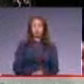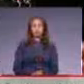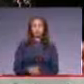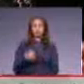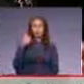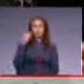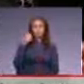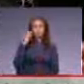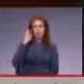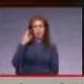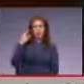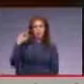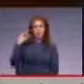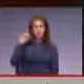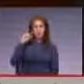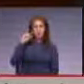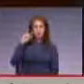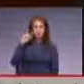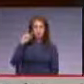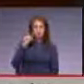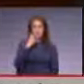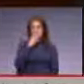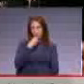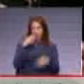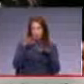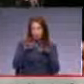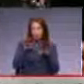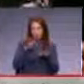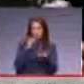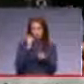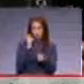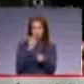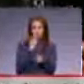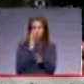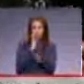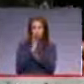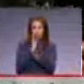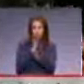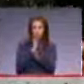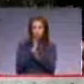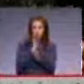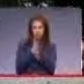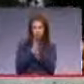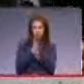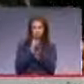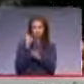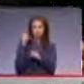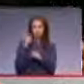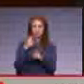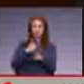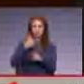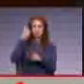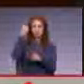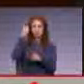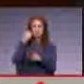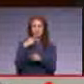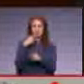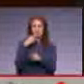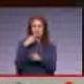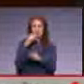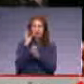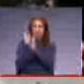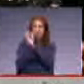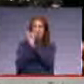ما يكون عنده حوار مهم جدا فيه يقول الحوار وما باصين للكاميرا، هو ولا يهمه كاميرا ولا